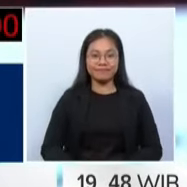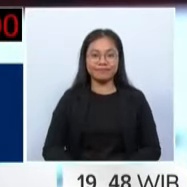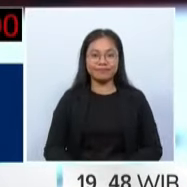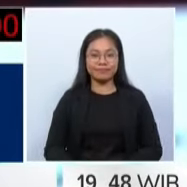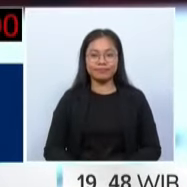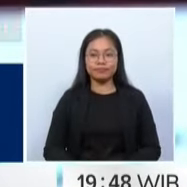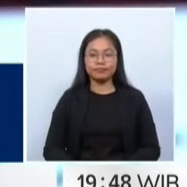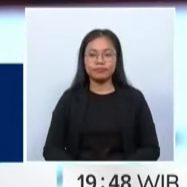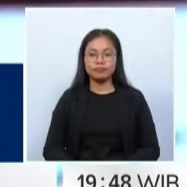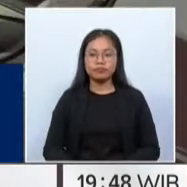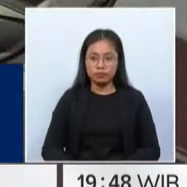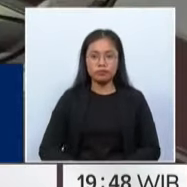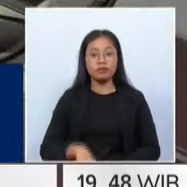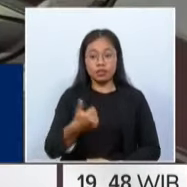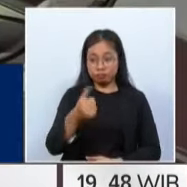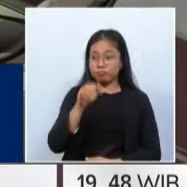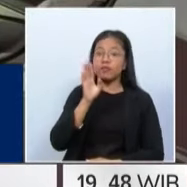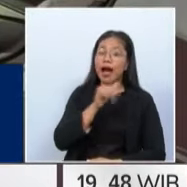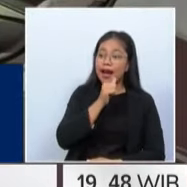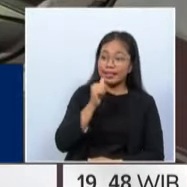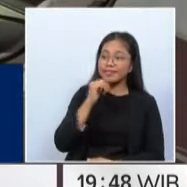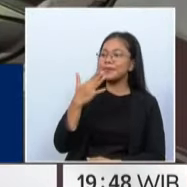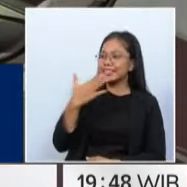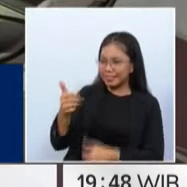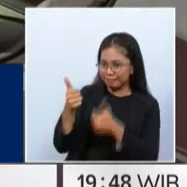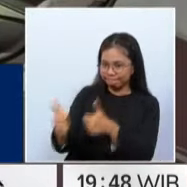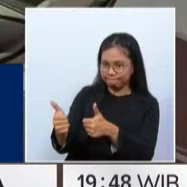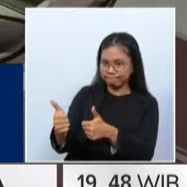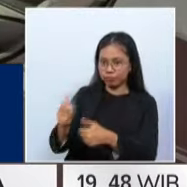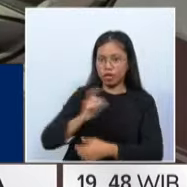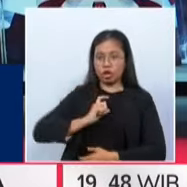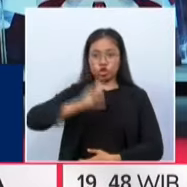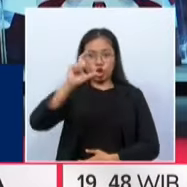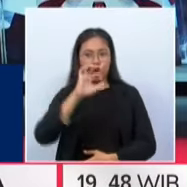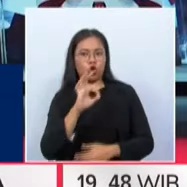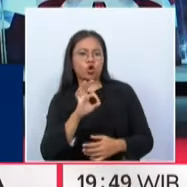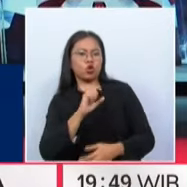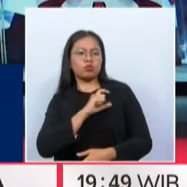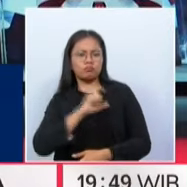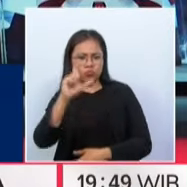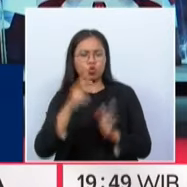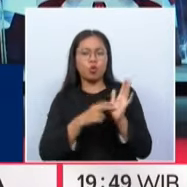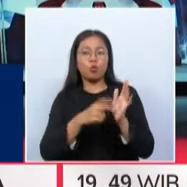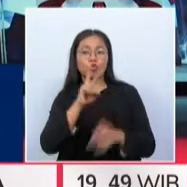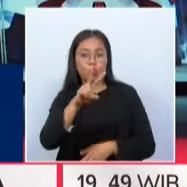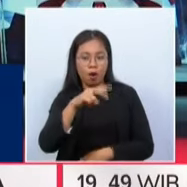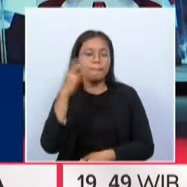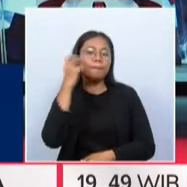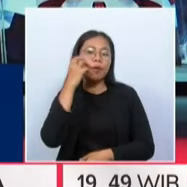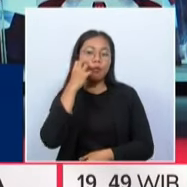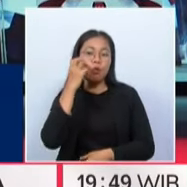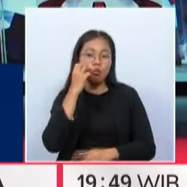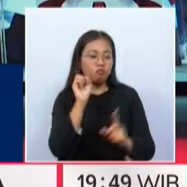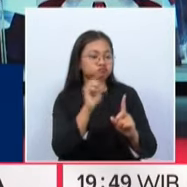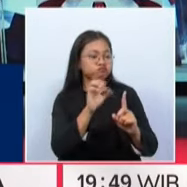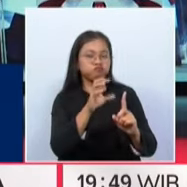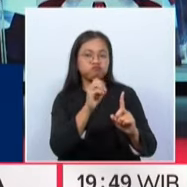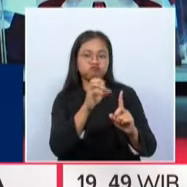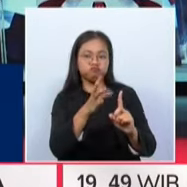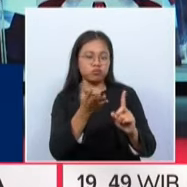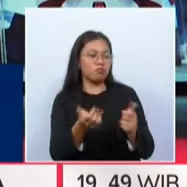ter kami persilakan kepada calon Presiden Nomor bapakab untuk menanggapialon presiden